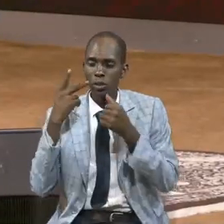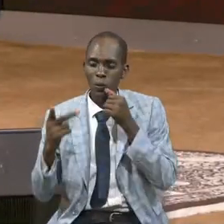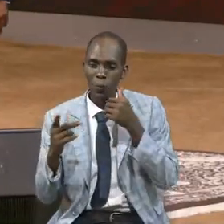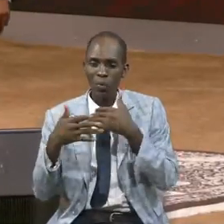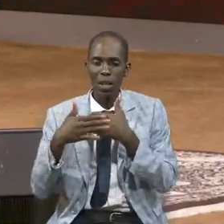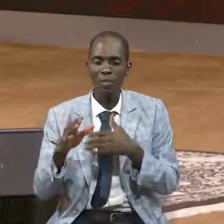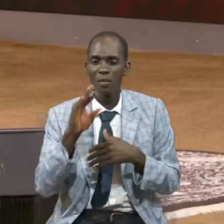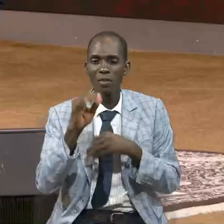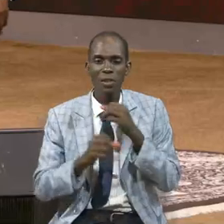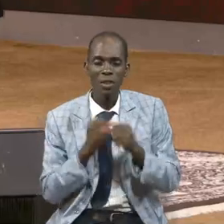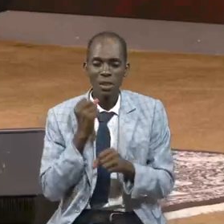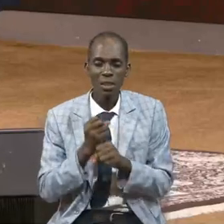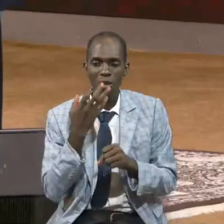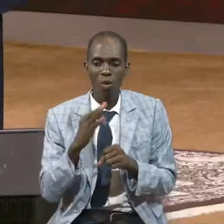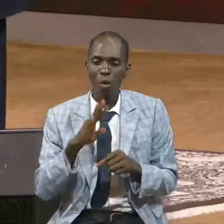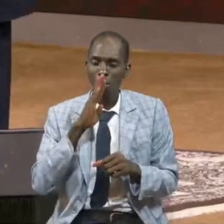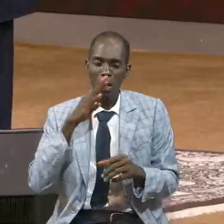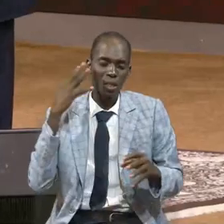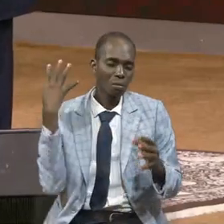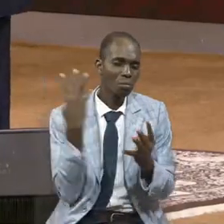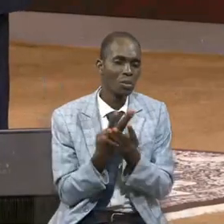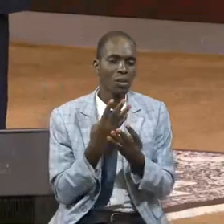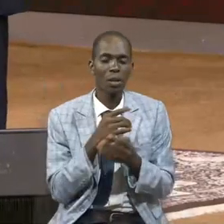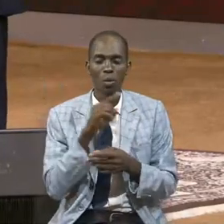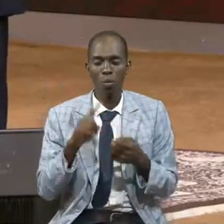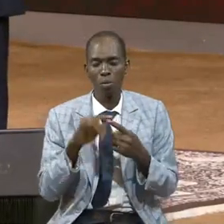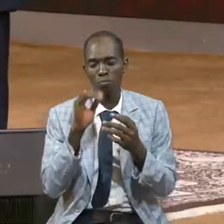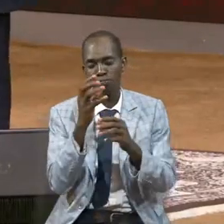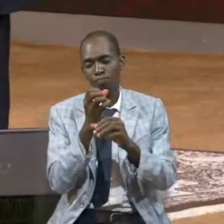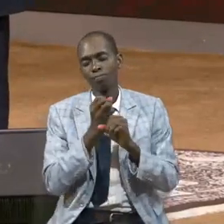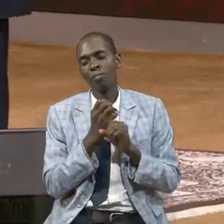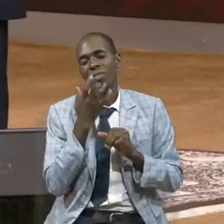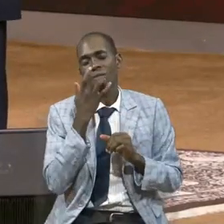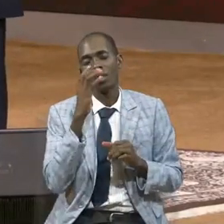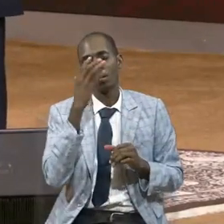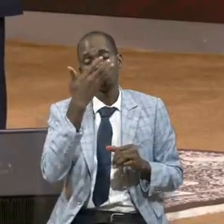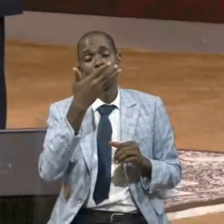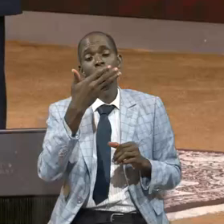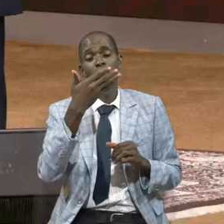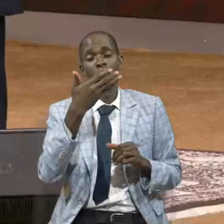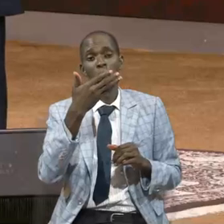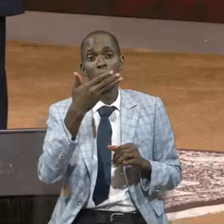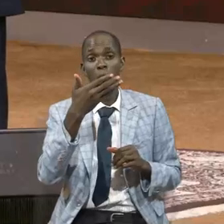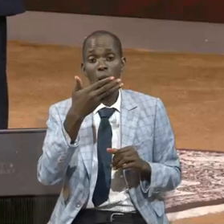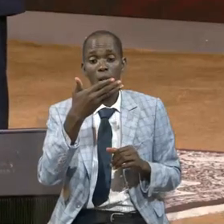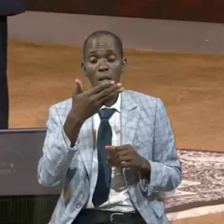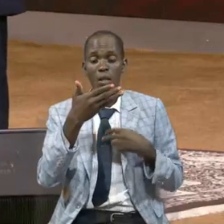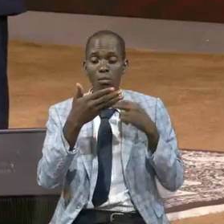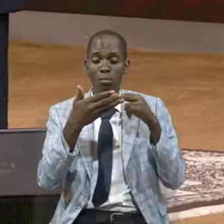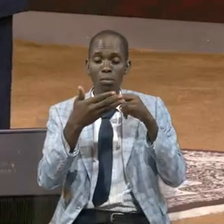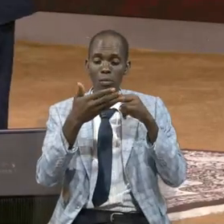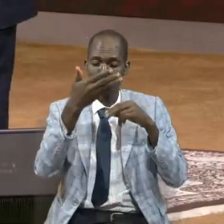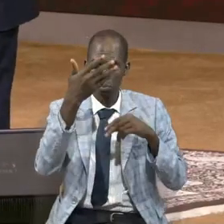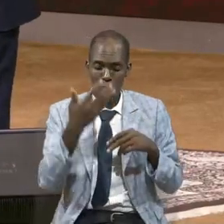ans d'être dans la prison. Et quand il a pris le miroir et quand il s'est